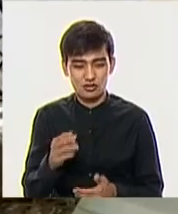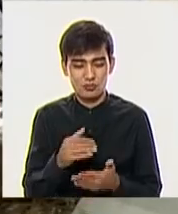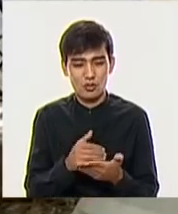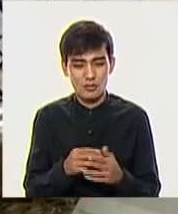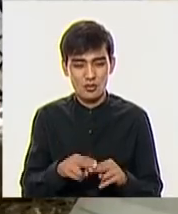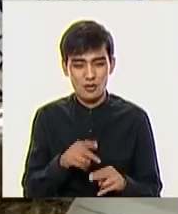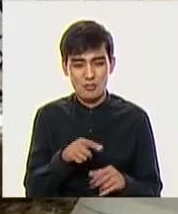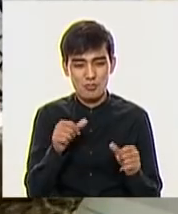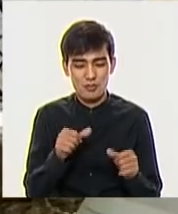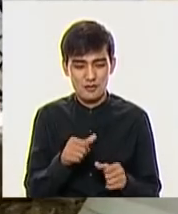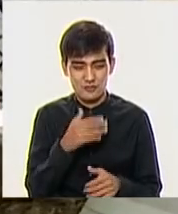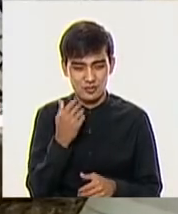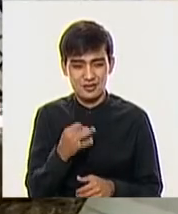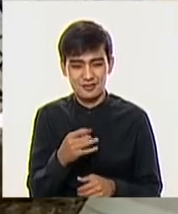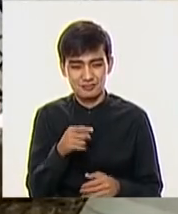они не имеют